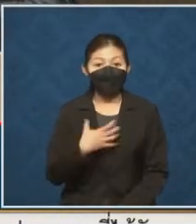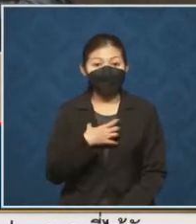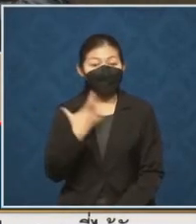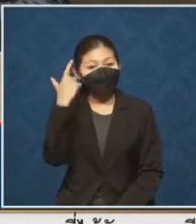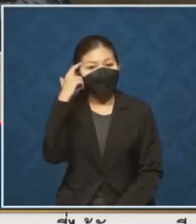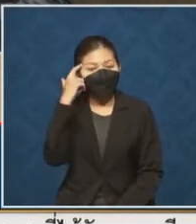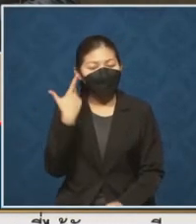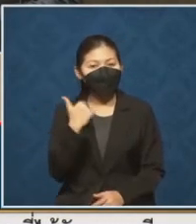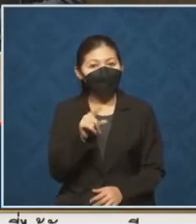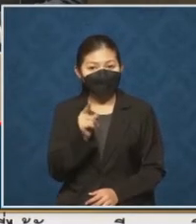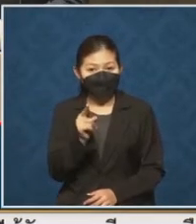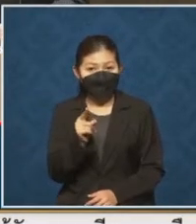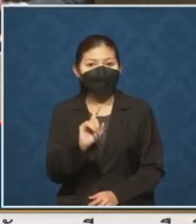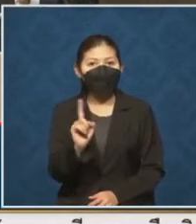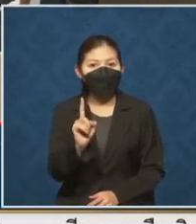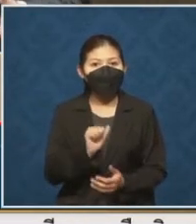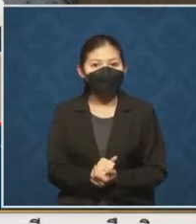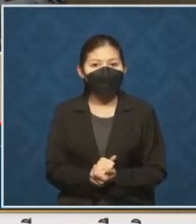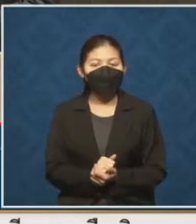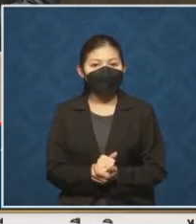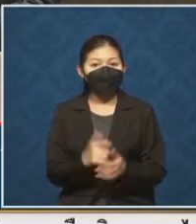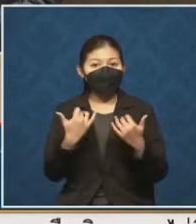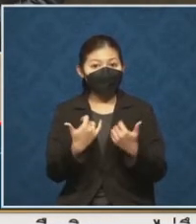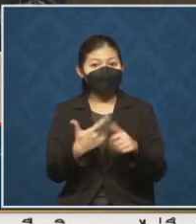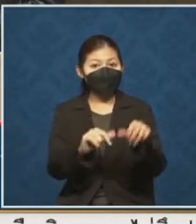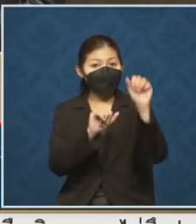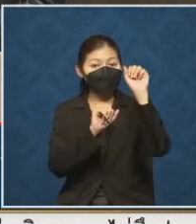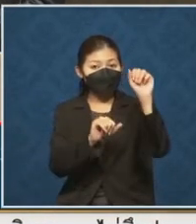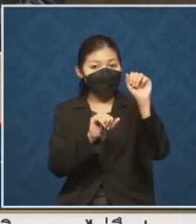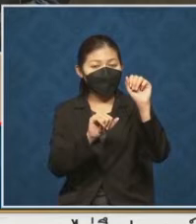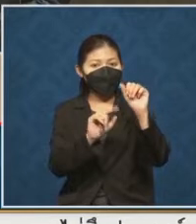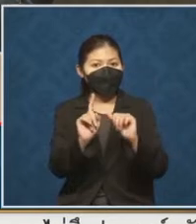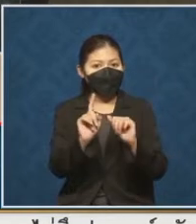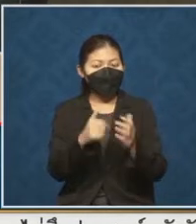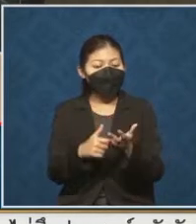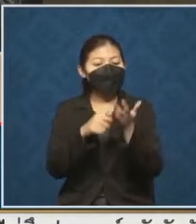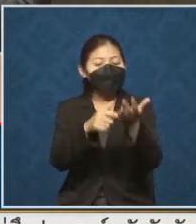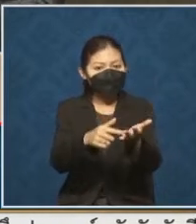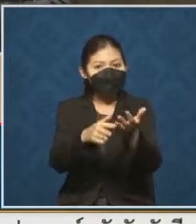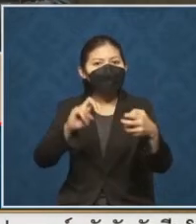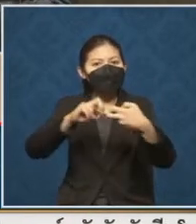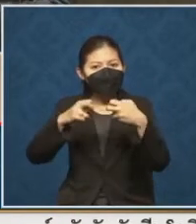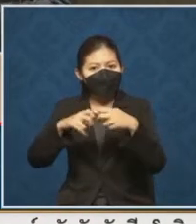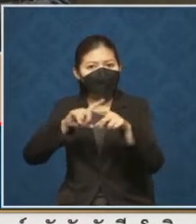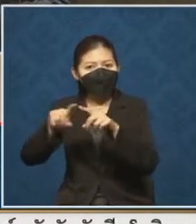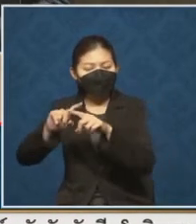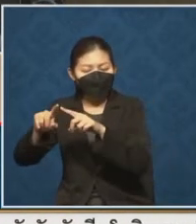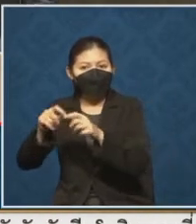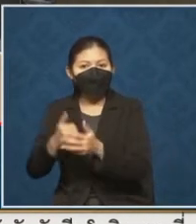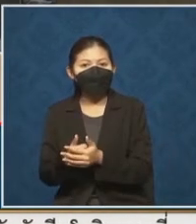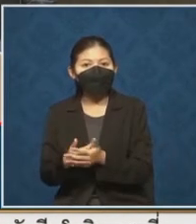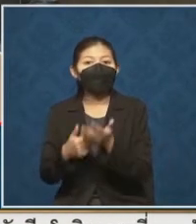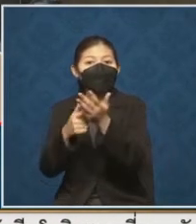ว่าเราต้องการที่จะซักถามข้อเท็จจริงครับสัตว์ทางข้อเท็จจริงฮะซึ่งเป็นเรื่องที่